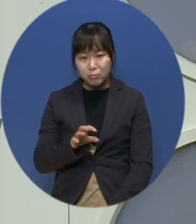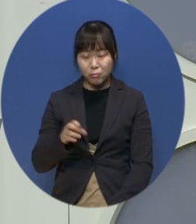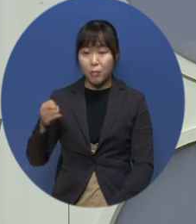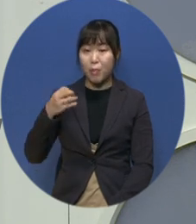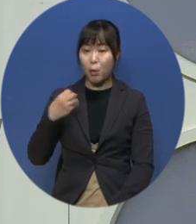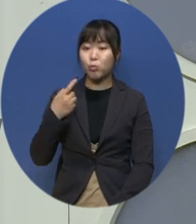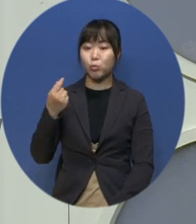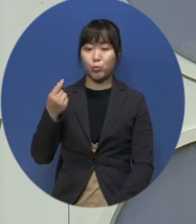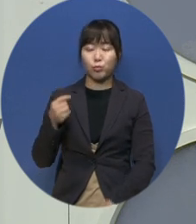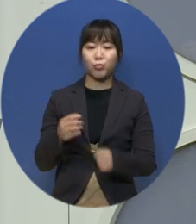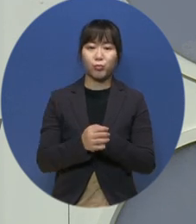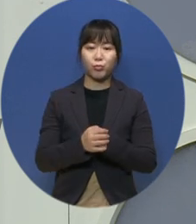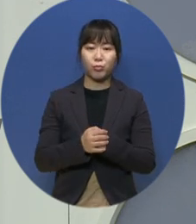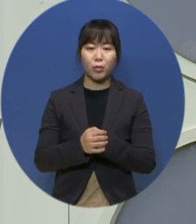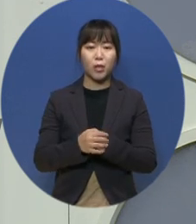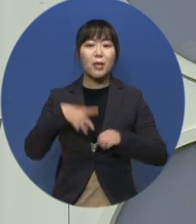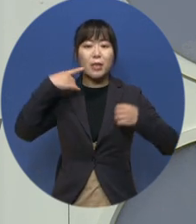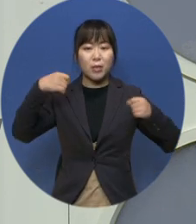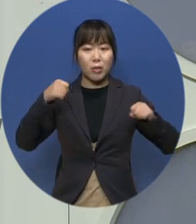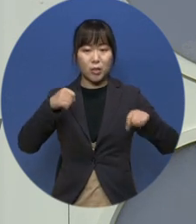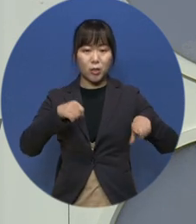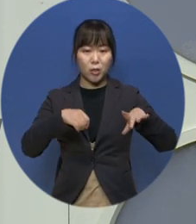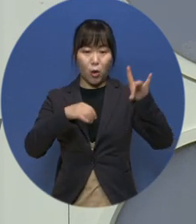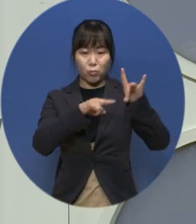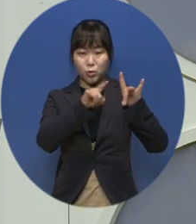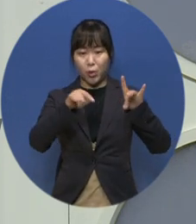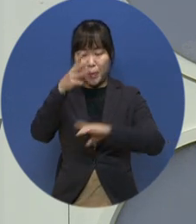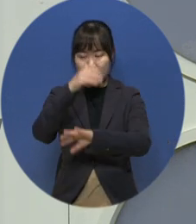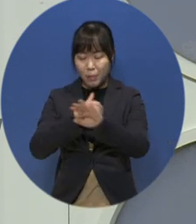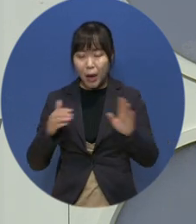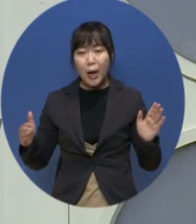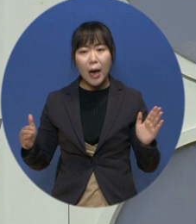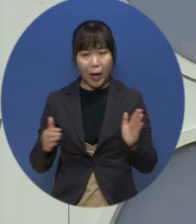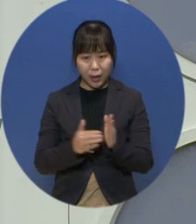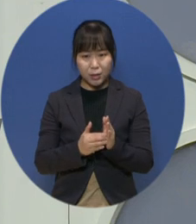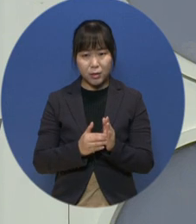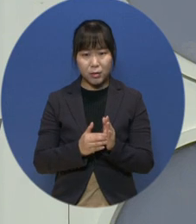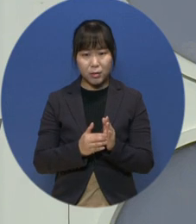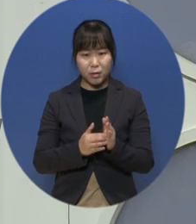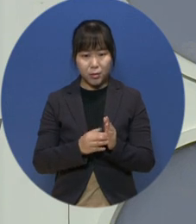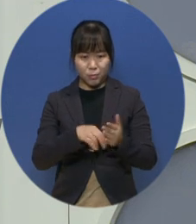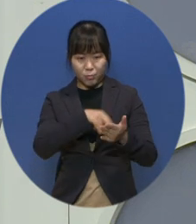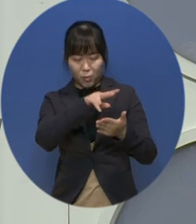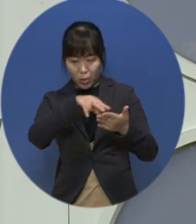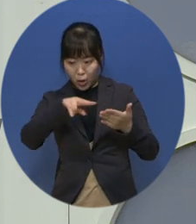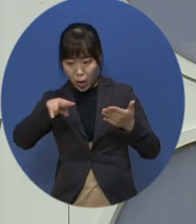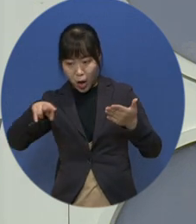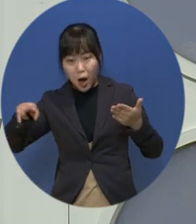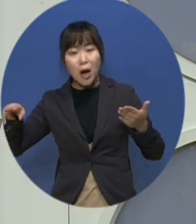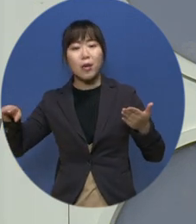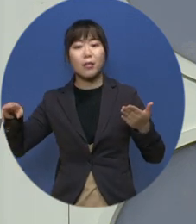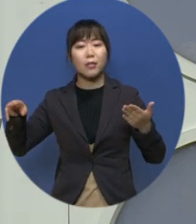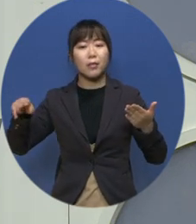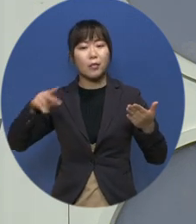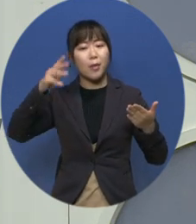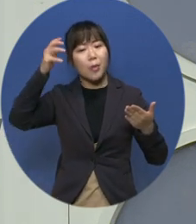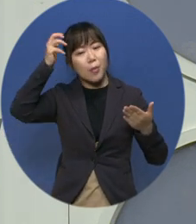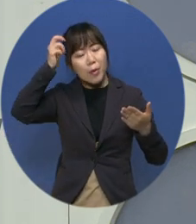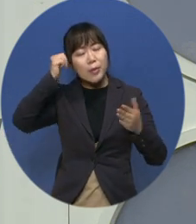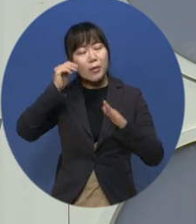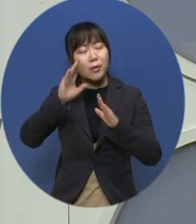것처럼 작품을 처음부터 끝까지를 다 외워야 그러니까 통독을 하는 거죠. 완전히 외웠을